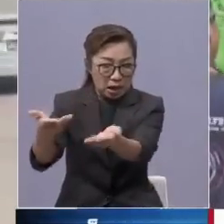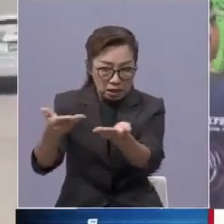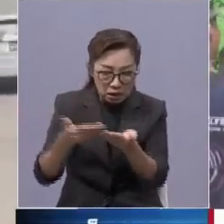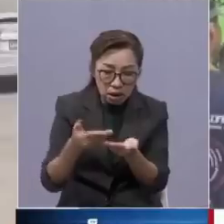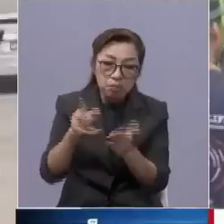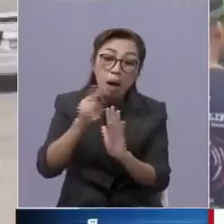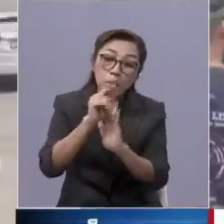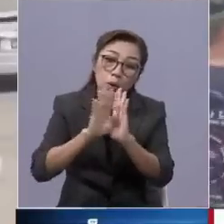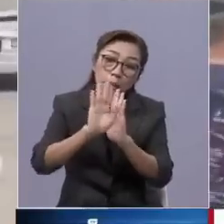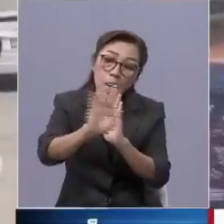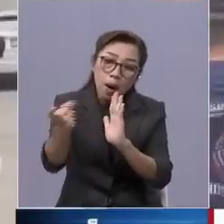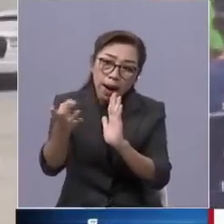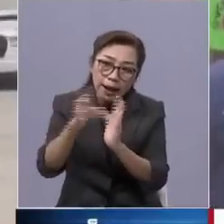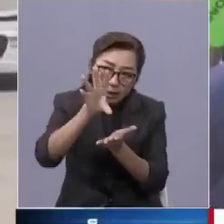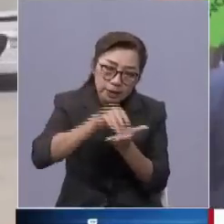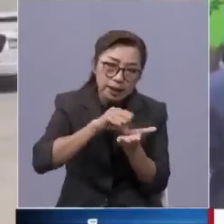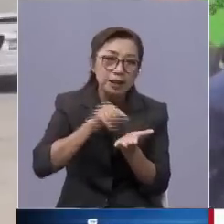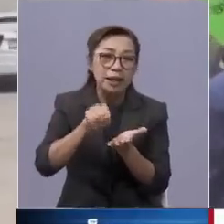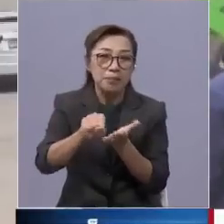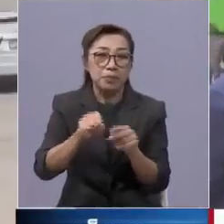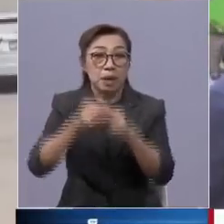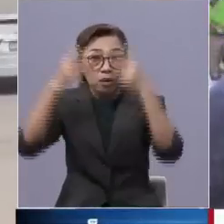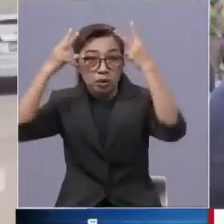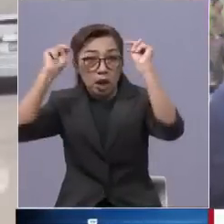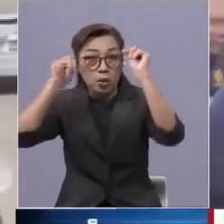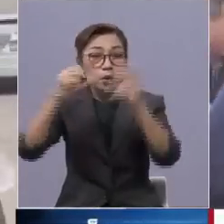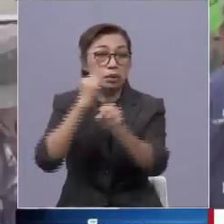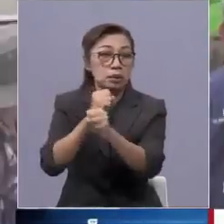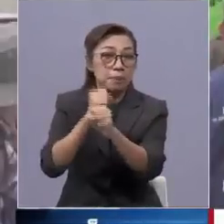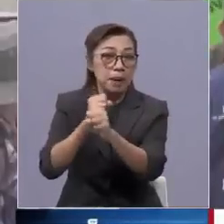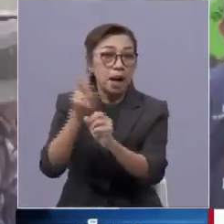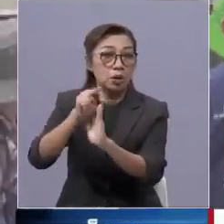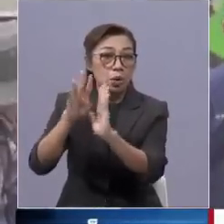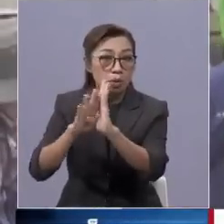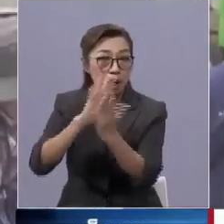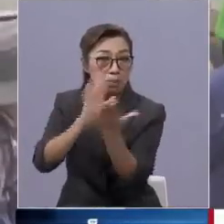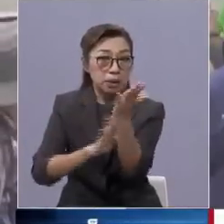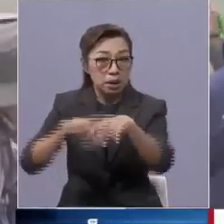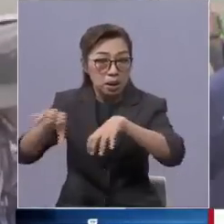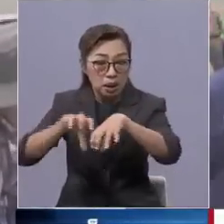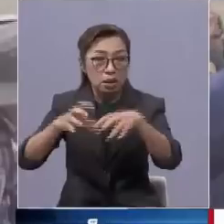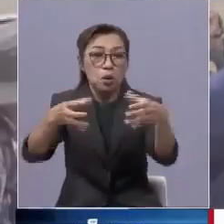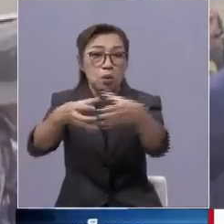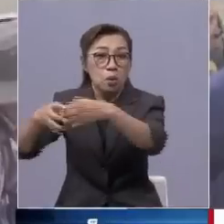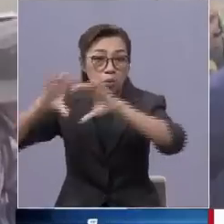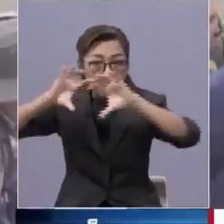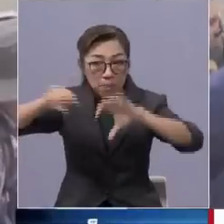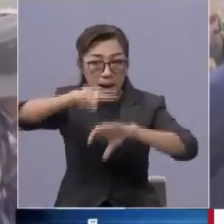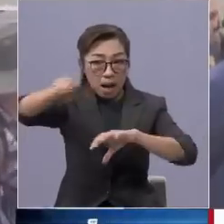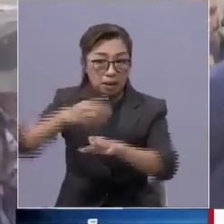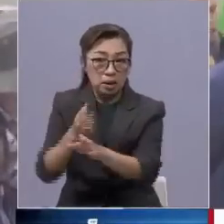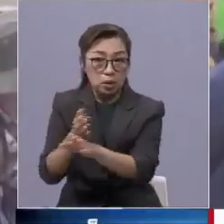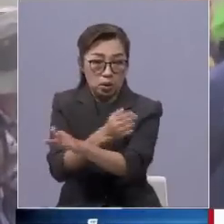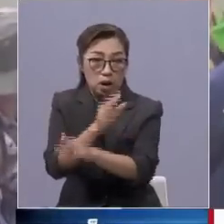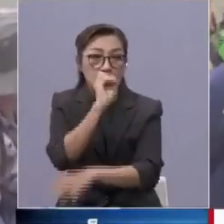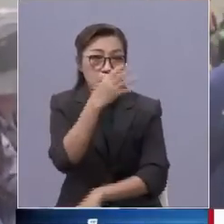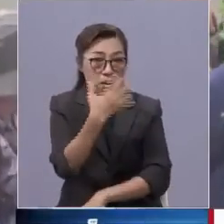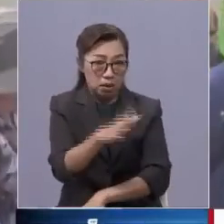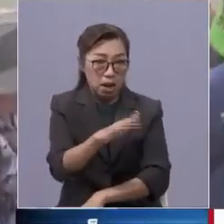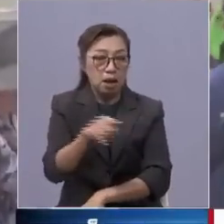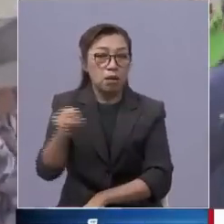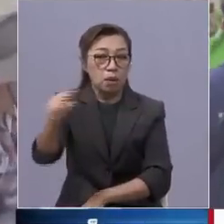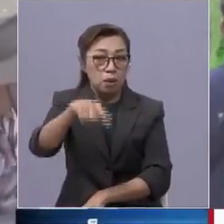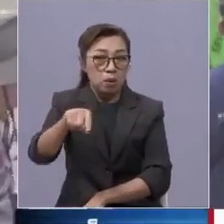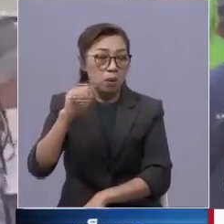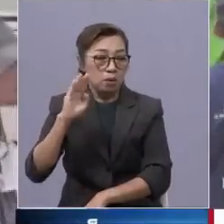ฮะ แล้วก็เพื่อให้เป็นไปตามแนวทางการทำงานของนายกในการบริหารประเทศนโยบายของพรรคร่วมต่างๆนะครับที่สัญญาเอาไว้ต่อประชาช